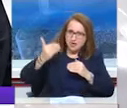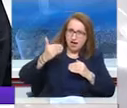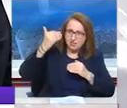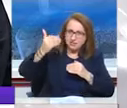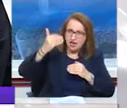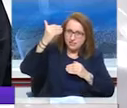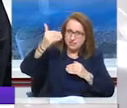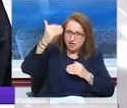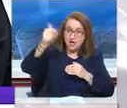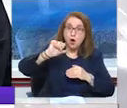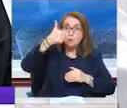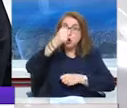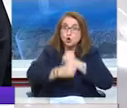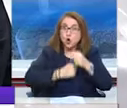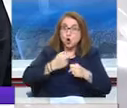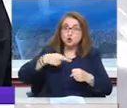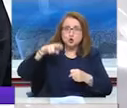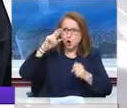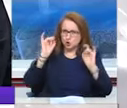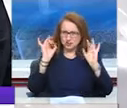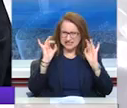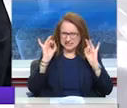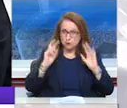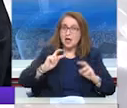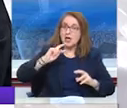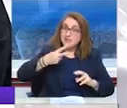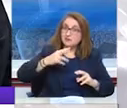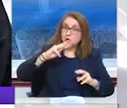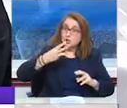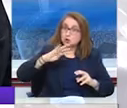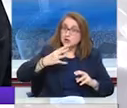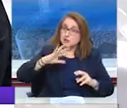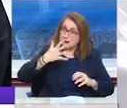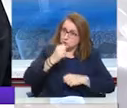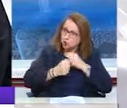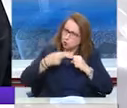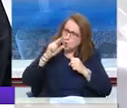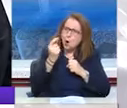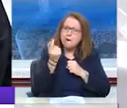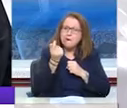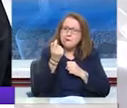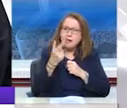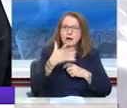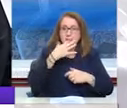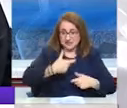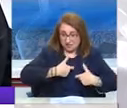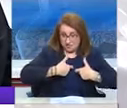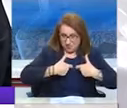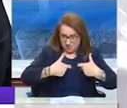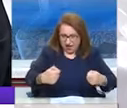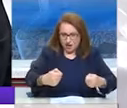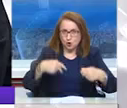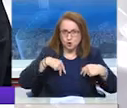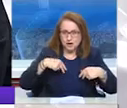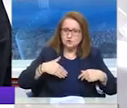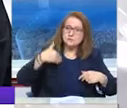περίοδο χάριτος και δεν υπάρχει υποχρέωση αποπληρωμής δόσης ενίσχυσης, ενώ τα υπόλοιπα 4 έτη είναι η